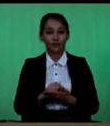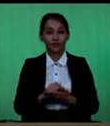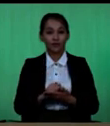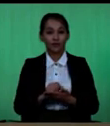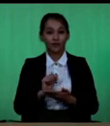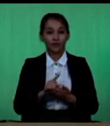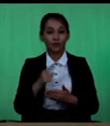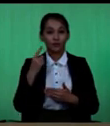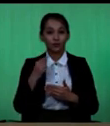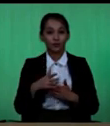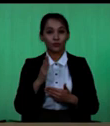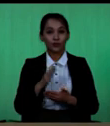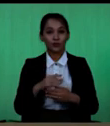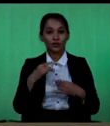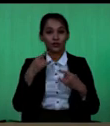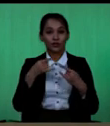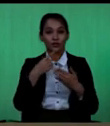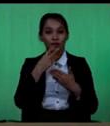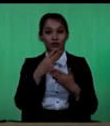olamiz. Qarang ekranga.